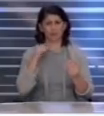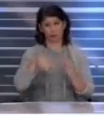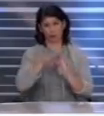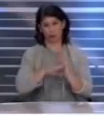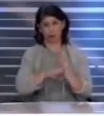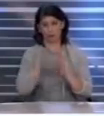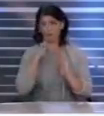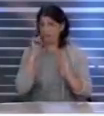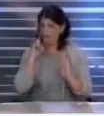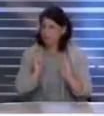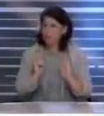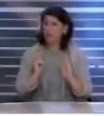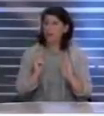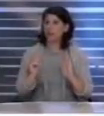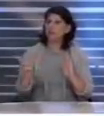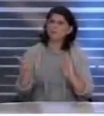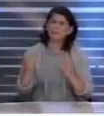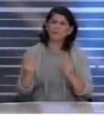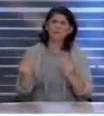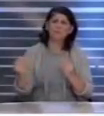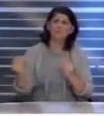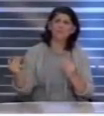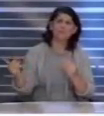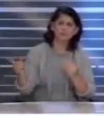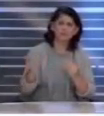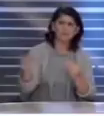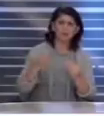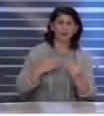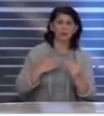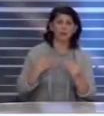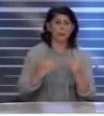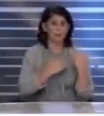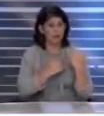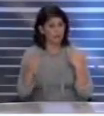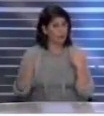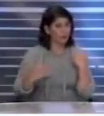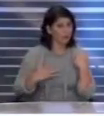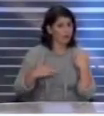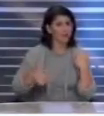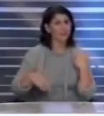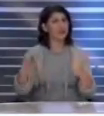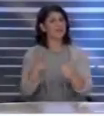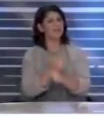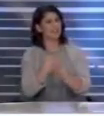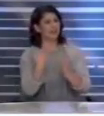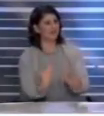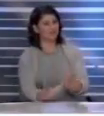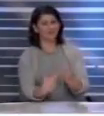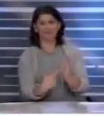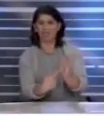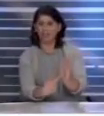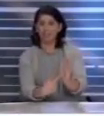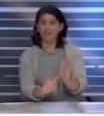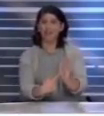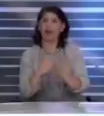δεδομένων. Γιατί εκείνοι οι οποίοι το έλεγαν αυτό θα ήταν και υπεύθυνοι και το έλεγαν. Τώρα μου είναι αυτό μια επιτυχία ωστόσο. και με